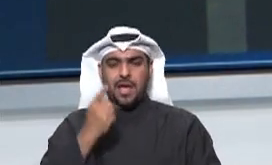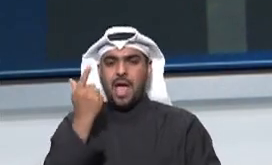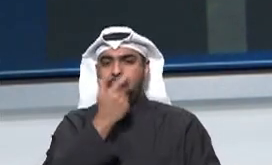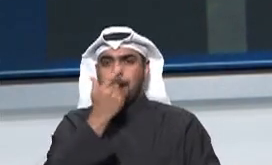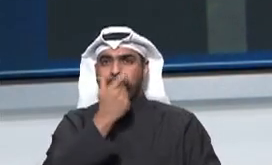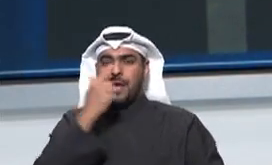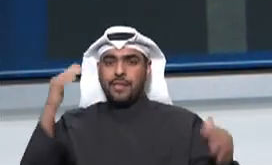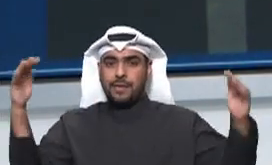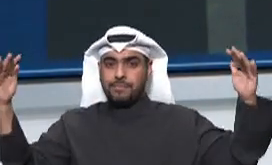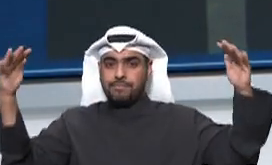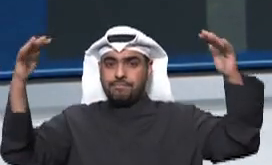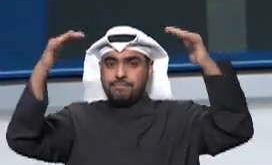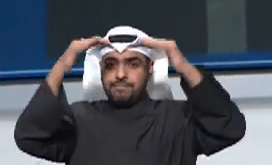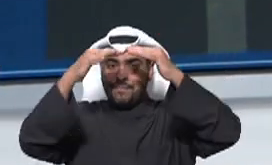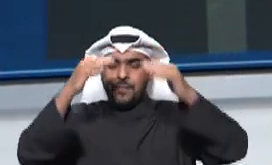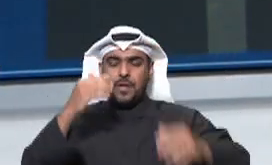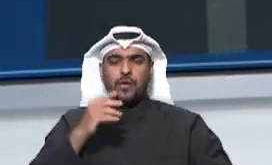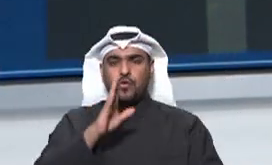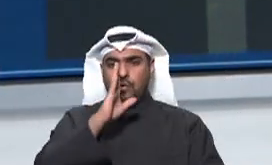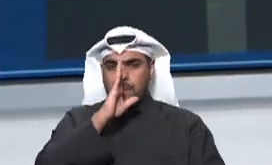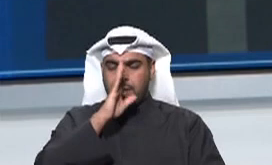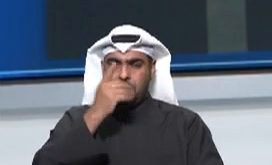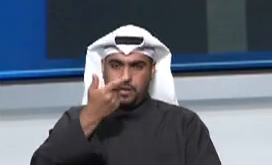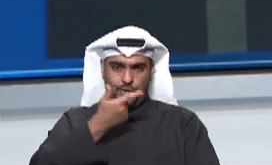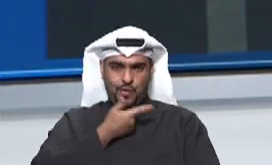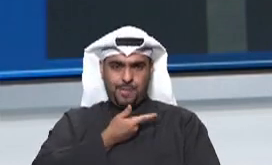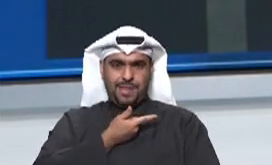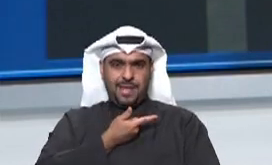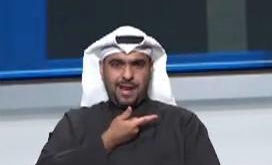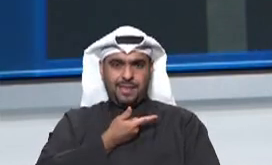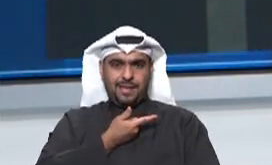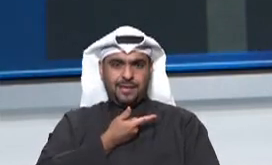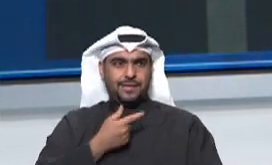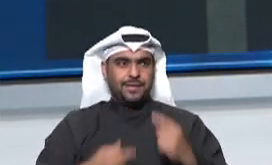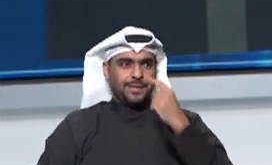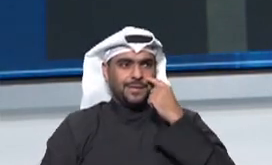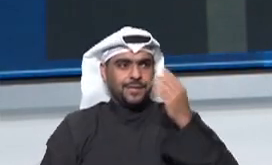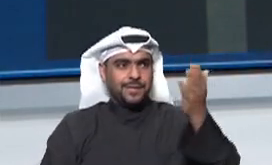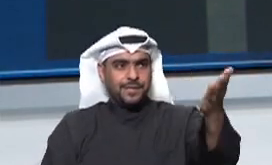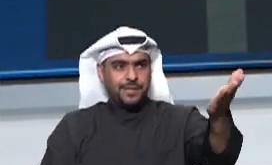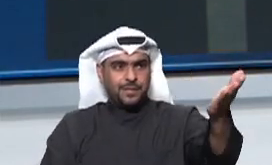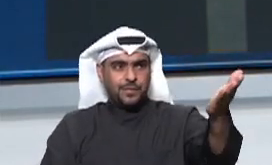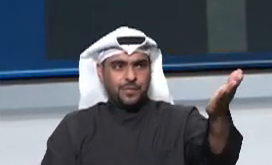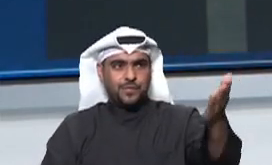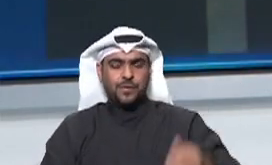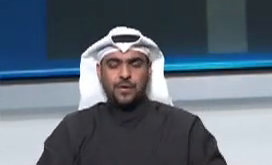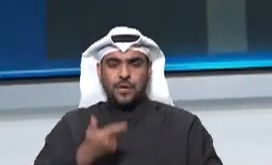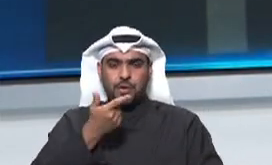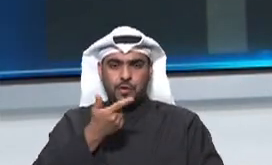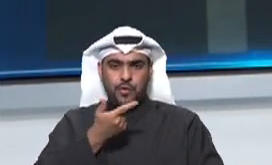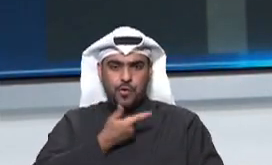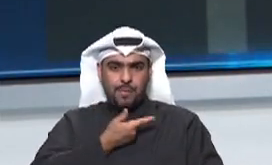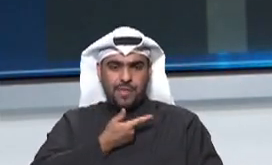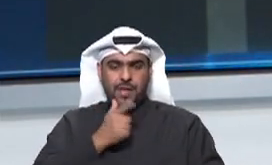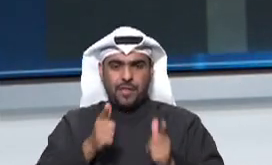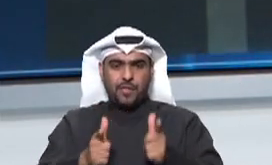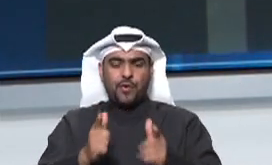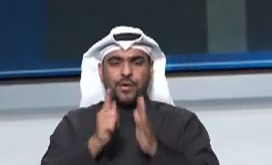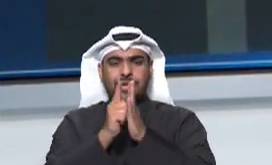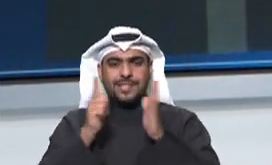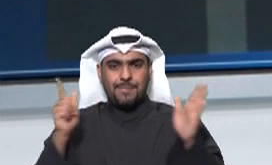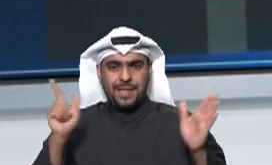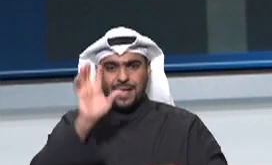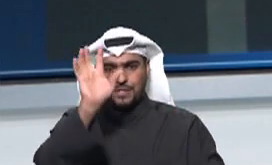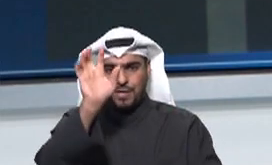وأجواء مستقرة 17 العظمى وصغرى 13 درجة مئوية معها وشمالي غربي خفيف إلى معتدل من 8 إلى 35 كيلومتر